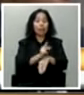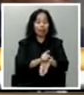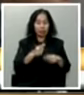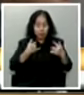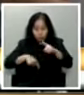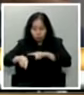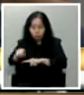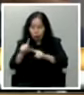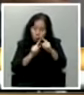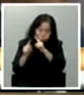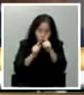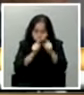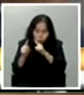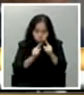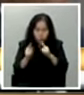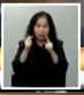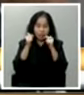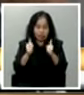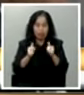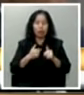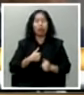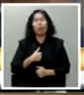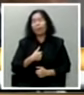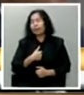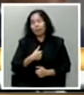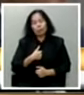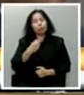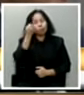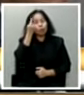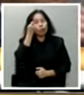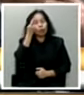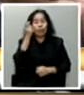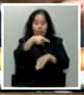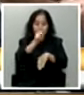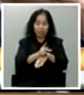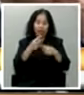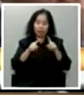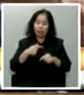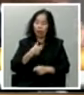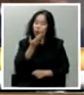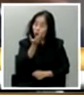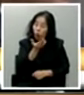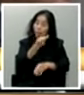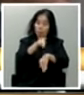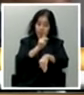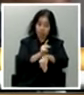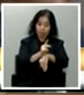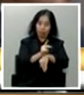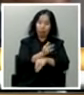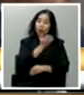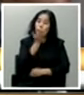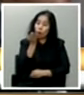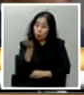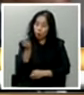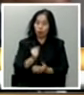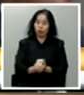กล่เกลี่ยพยายามให้สภาเราไปด้วยดีผมเห็นใจท่านมากแต่ผมอยากจะขอความกรุณาท่านประธานผ่านไปยังท่านประธาน